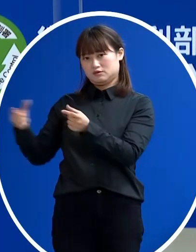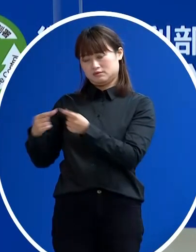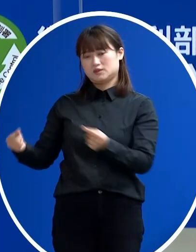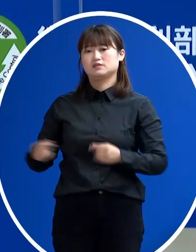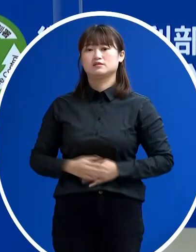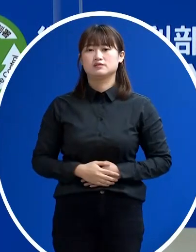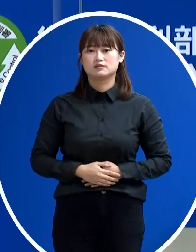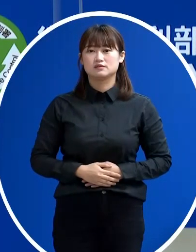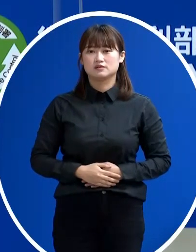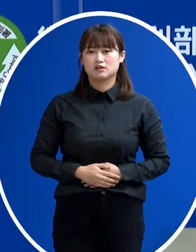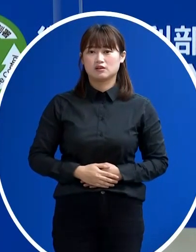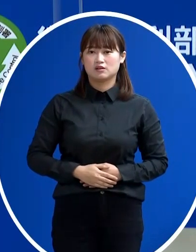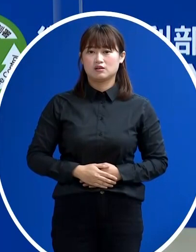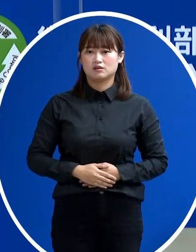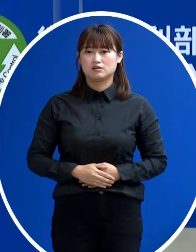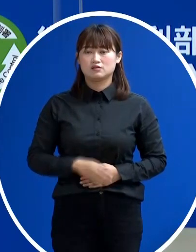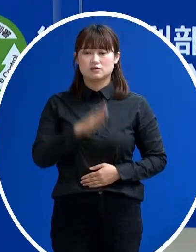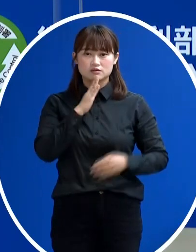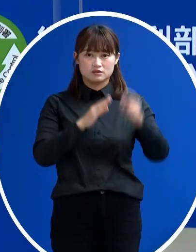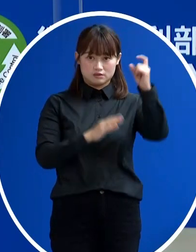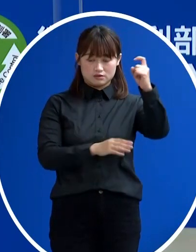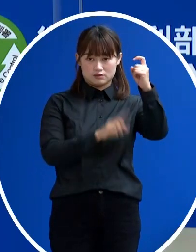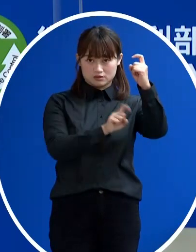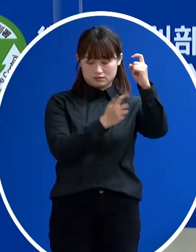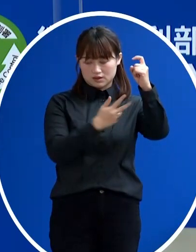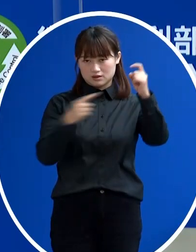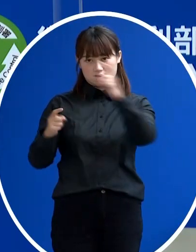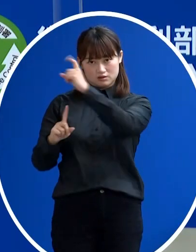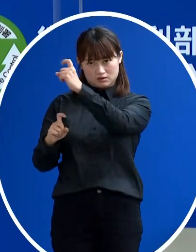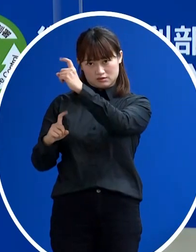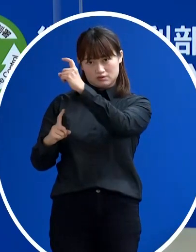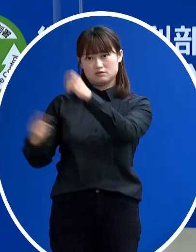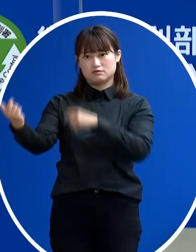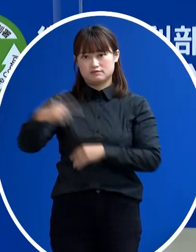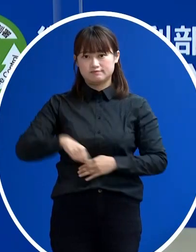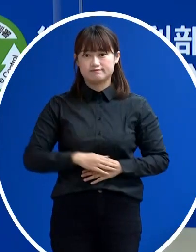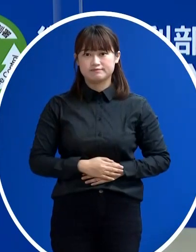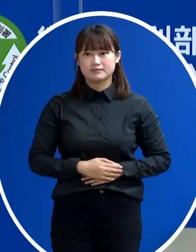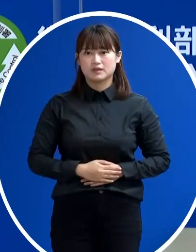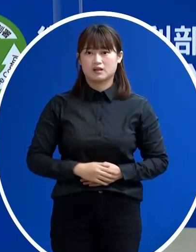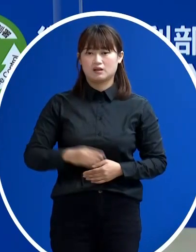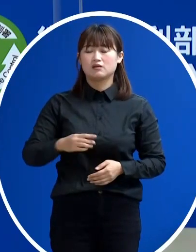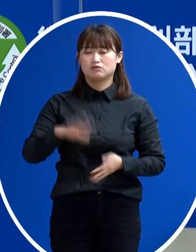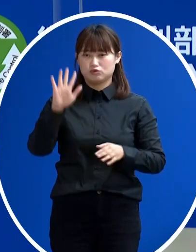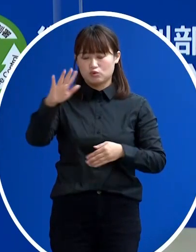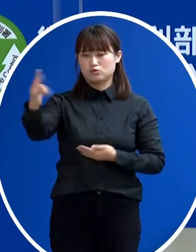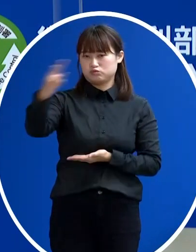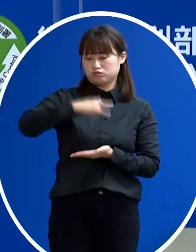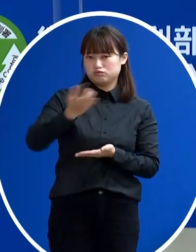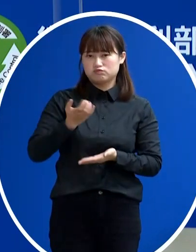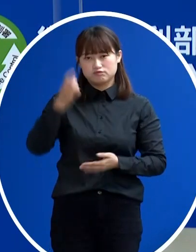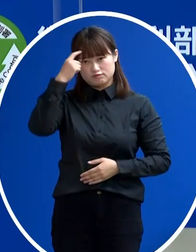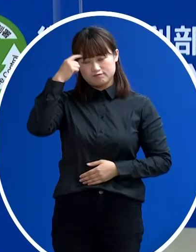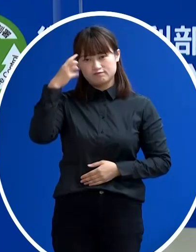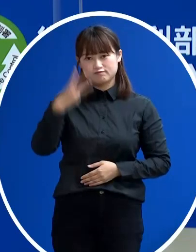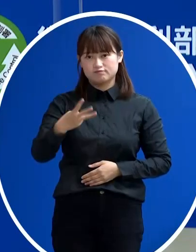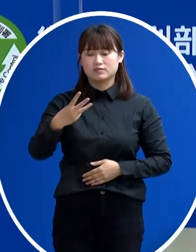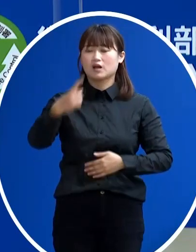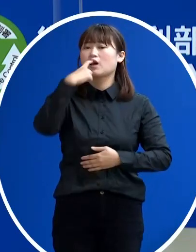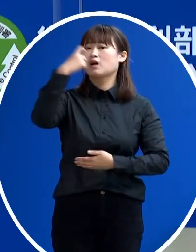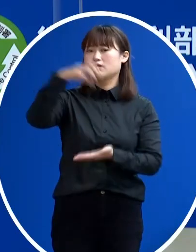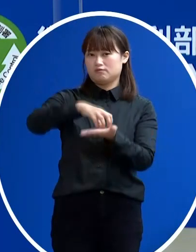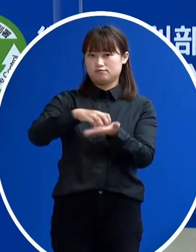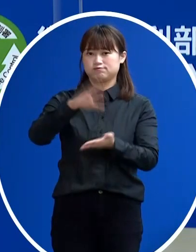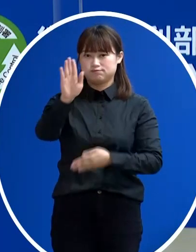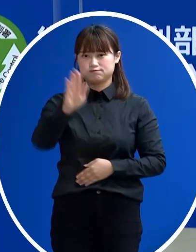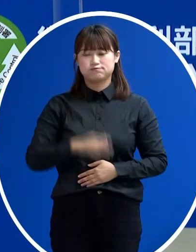啊。那入境是在今年的10月18号到11月11日。那这些持有登机前3日内检验阴性报告。